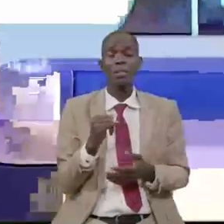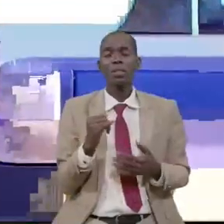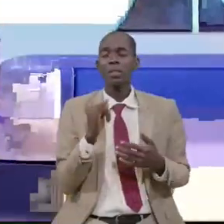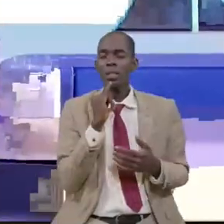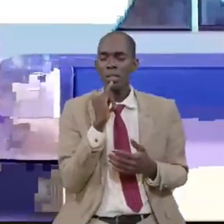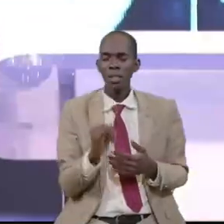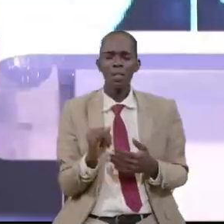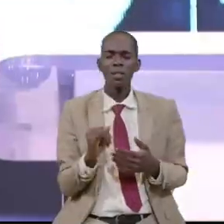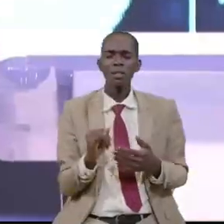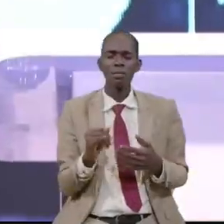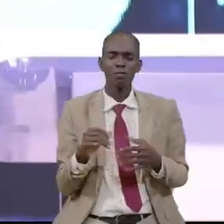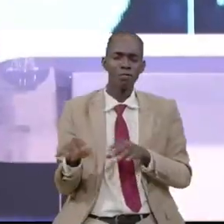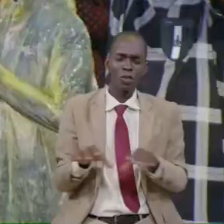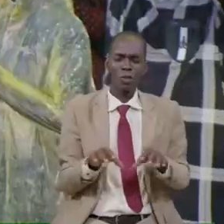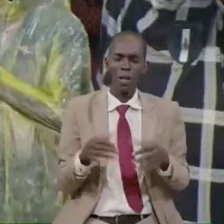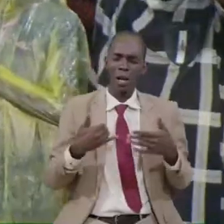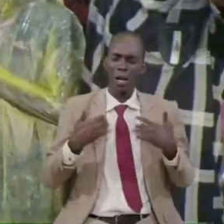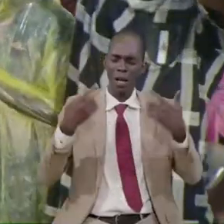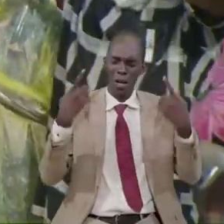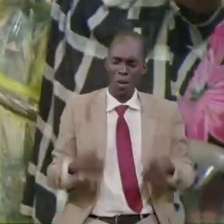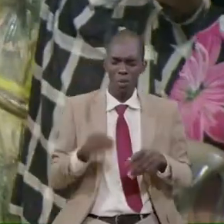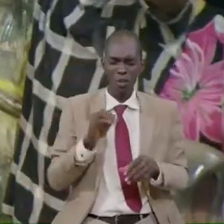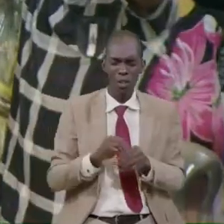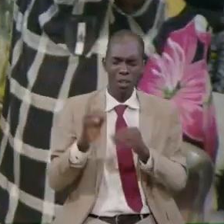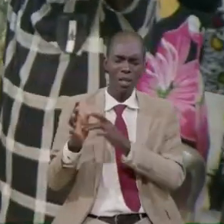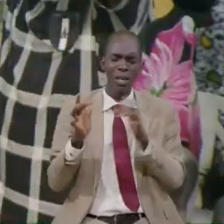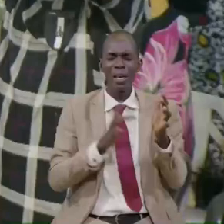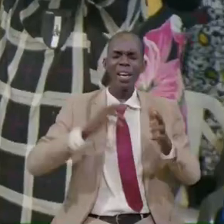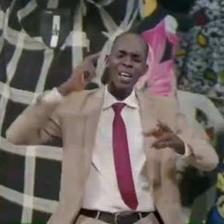C'est fait au nom de Jésus.